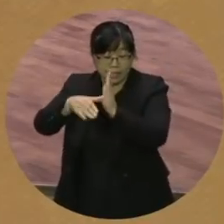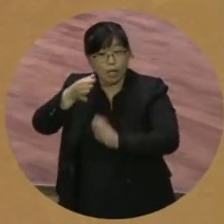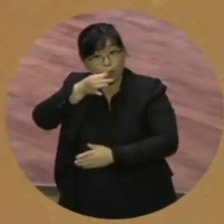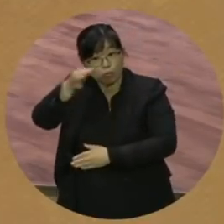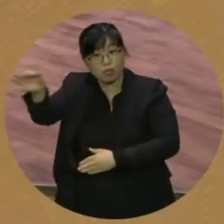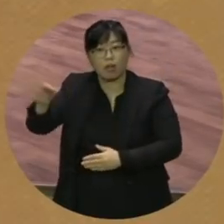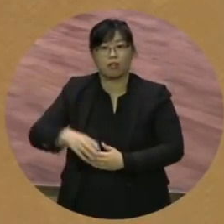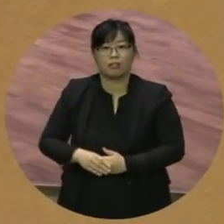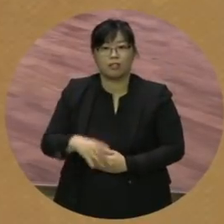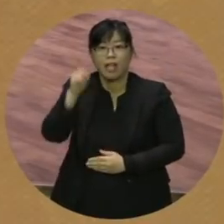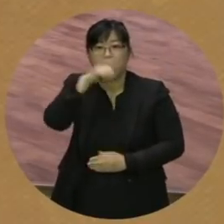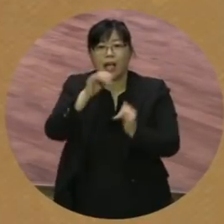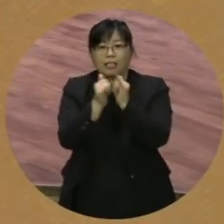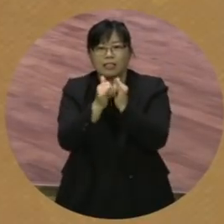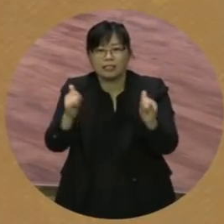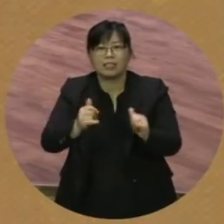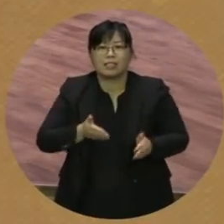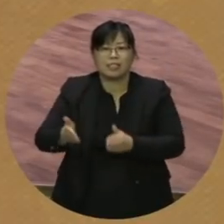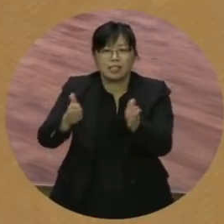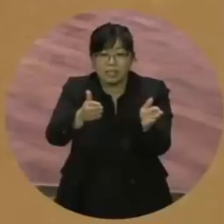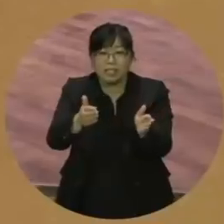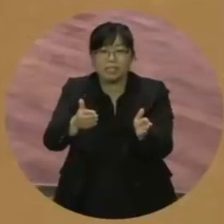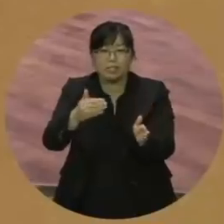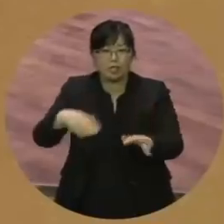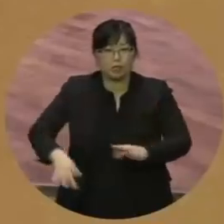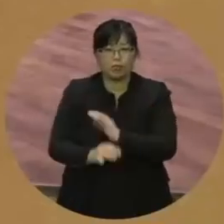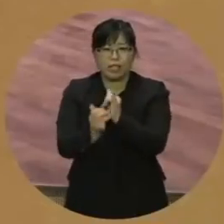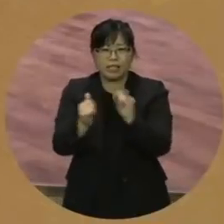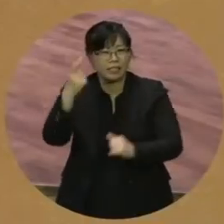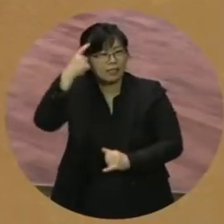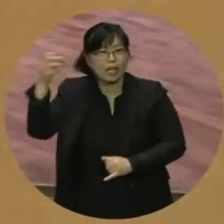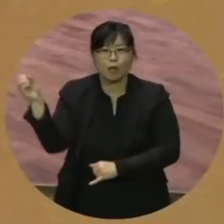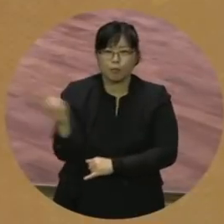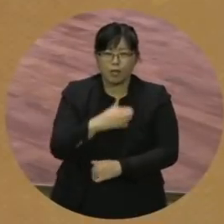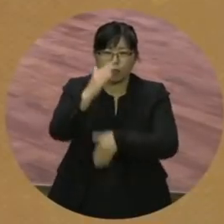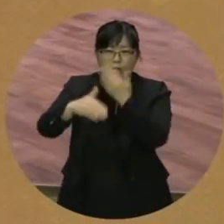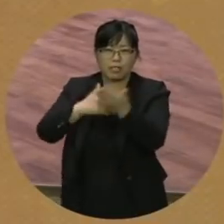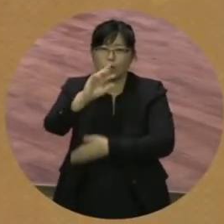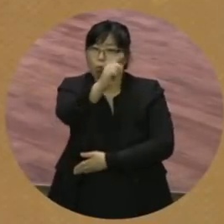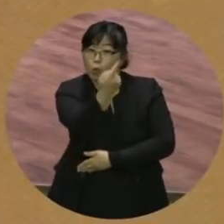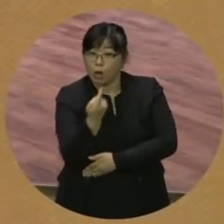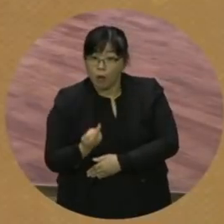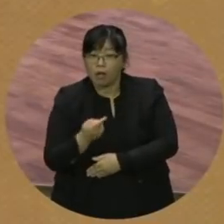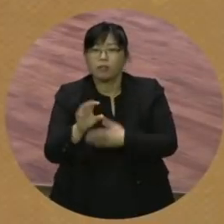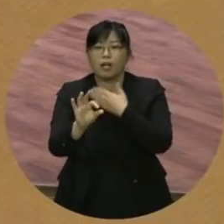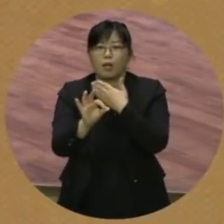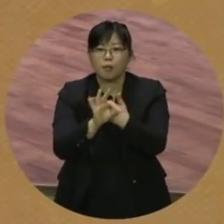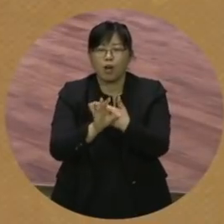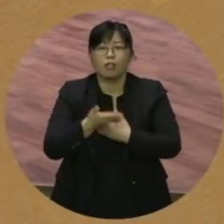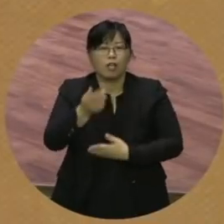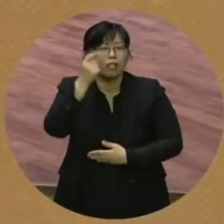악인은 그의 길을 불의한 자는 그의 생각을 버리고 여호와께로 돌아오라.